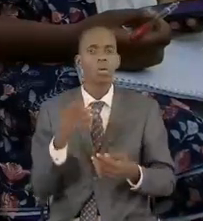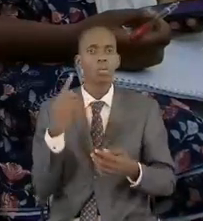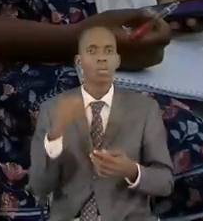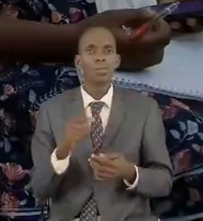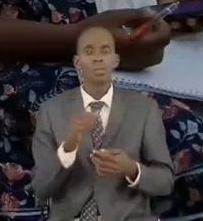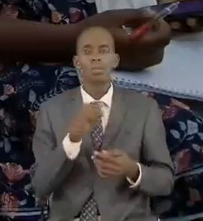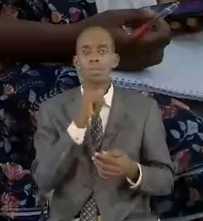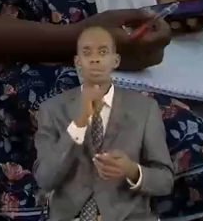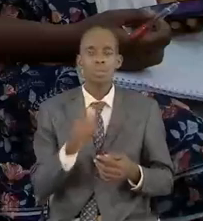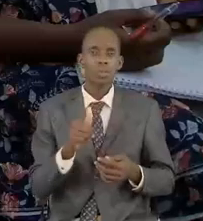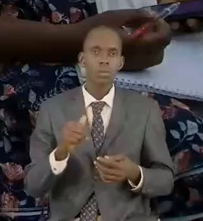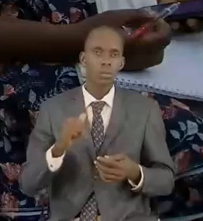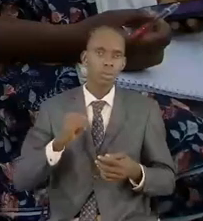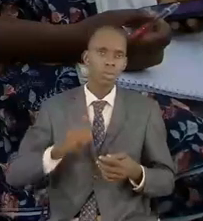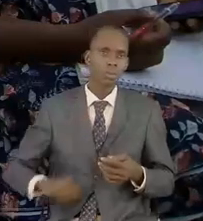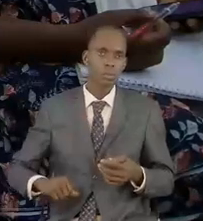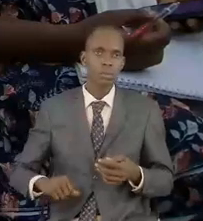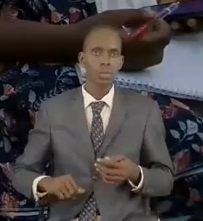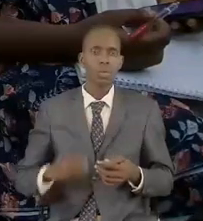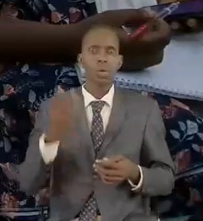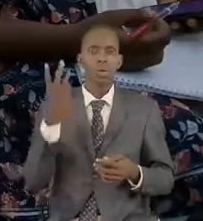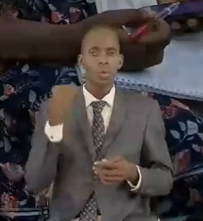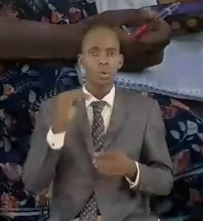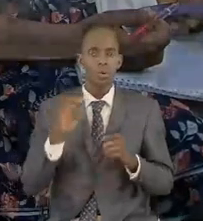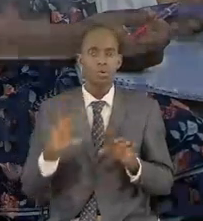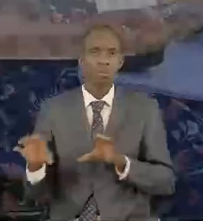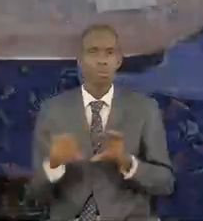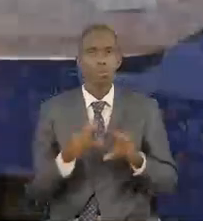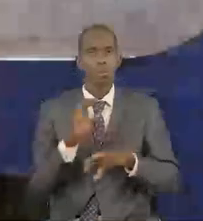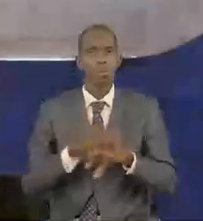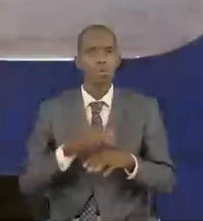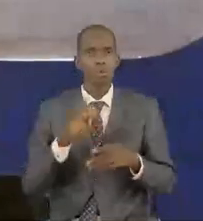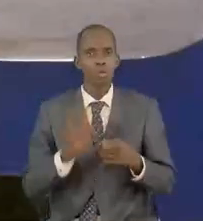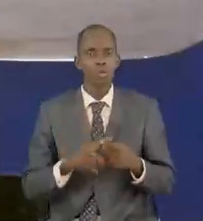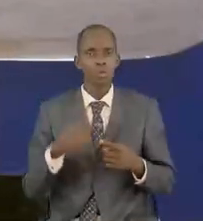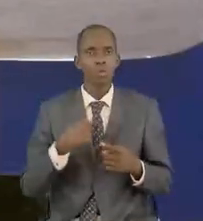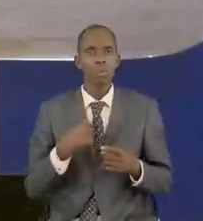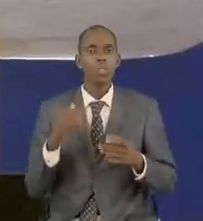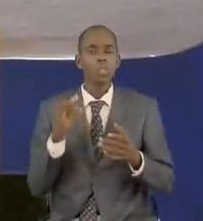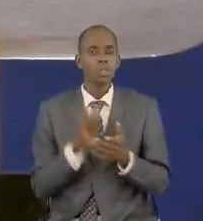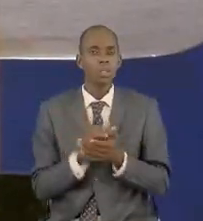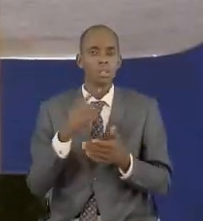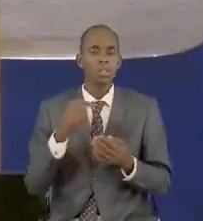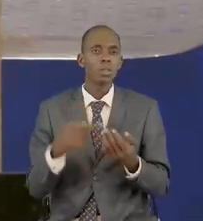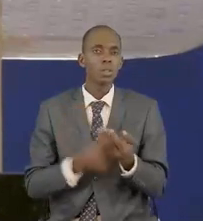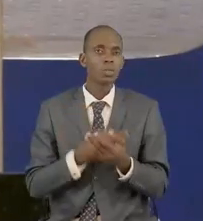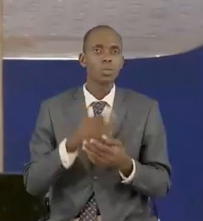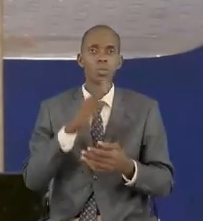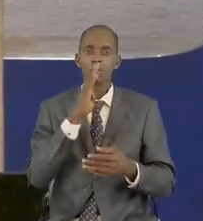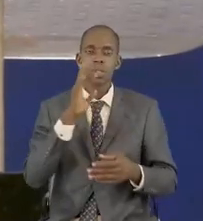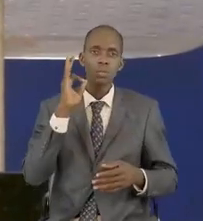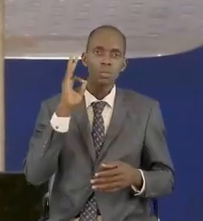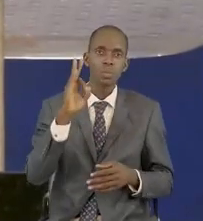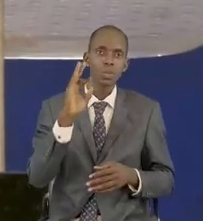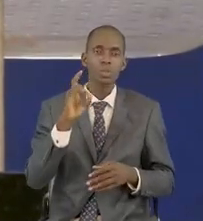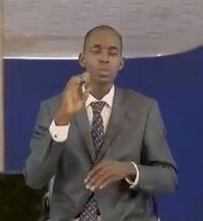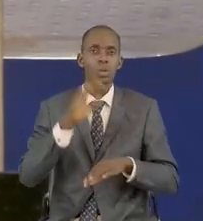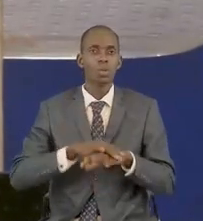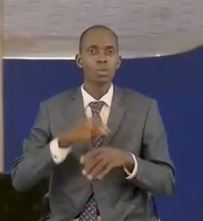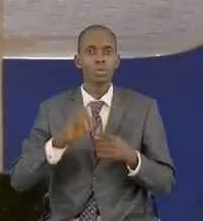pour les insirconcis comme la l'Évangile prêché au